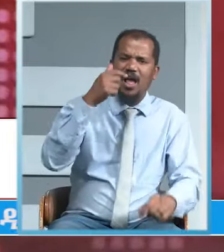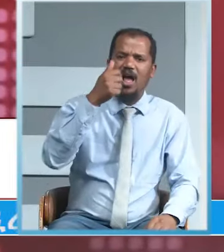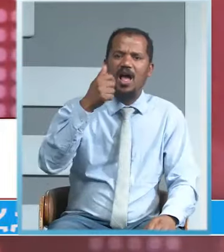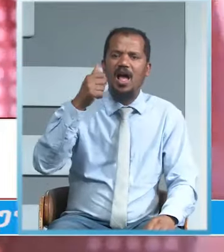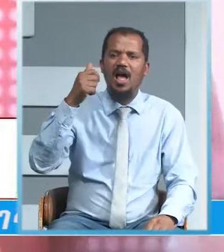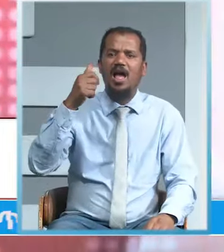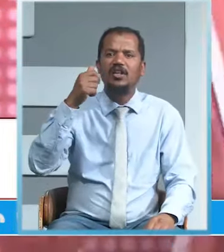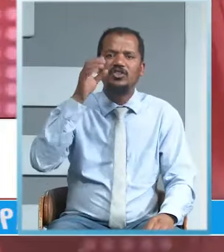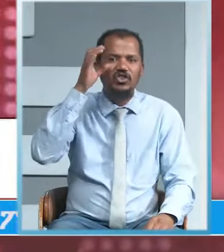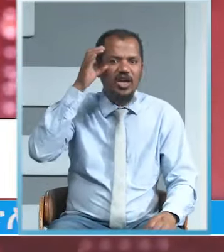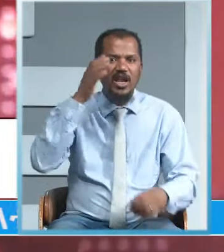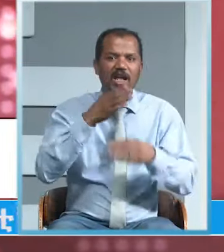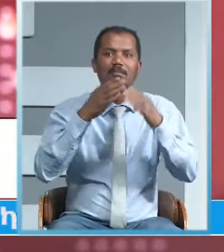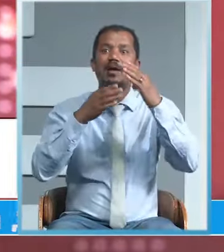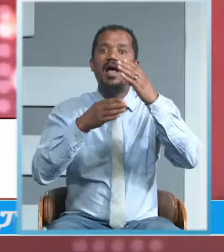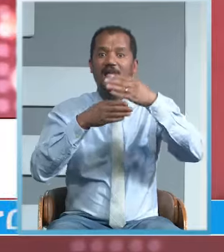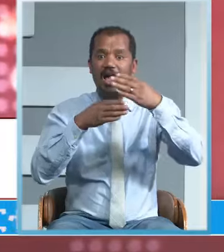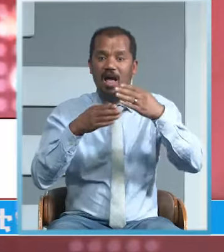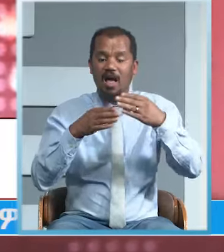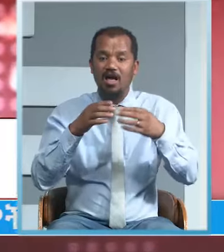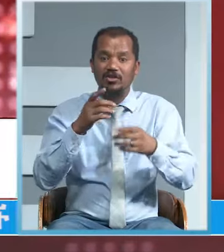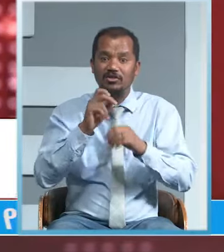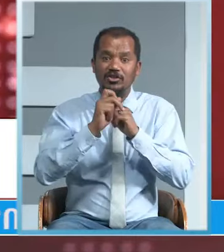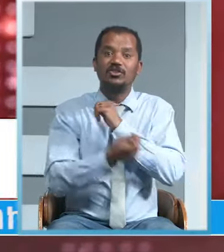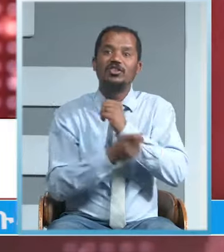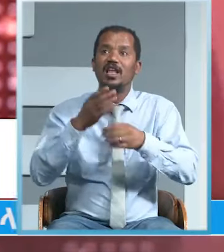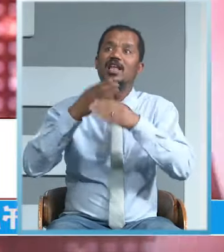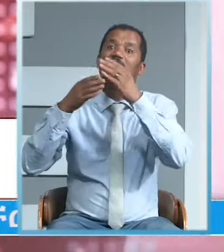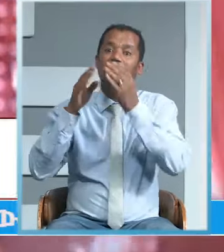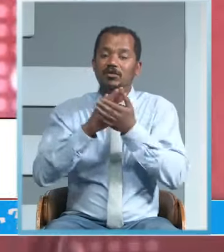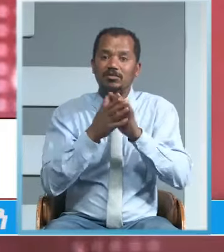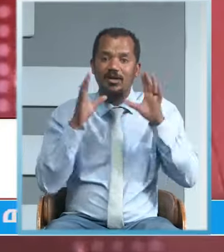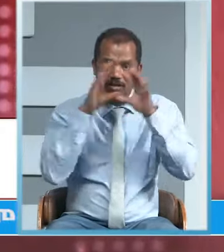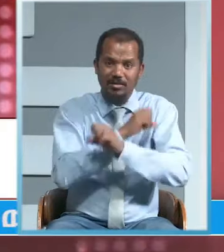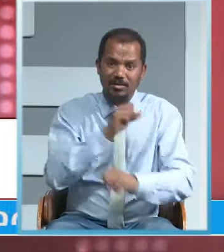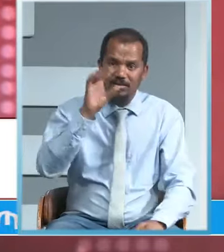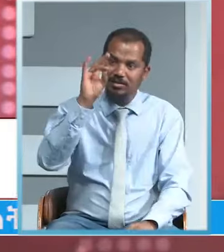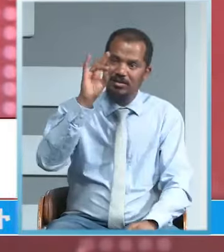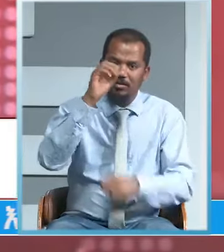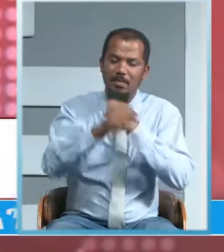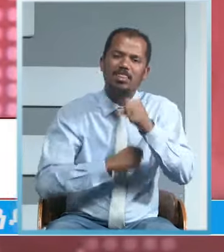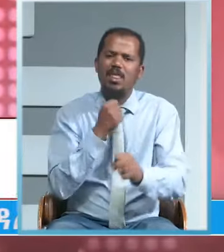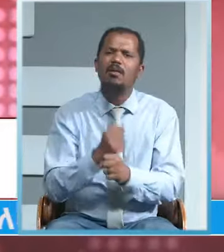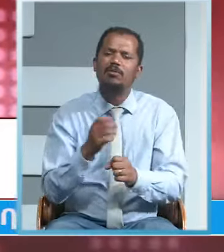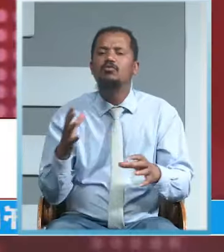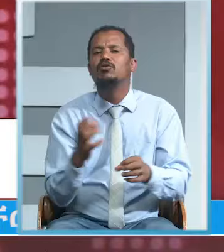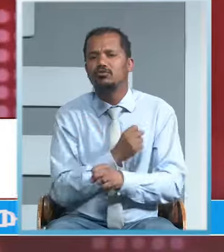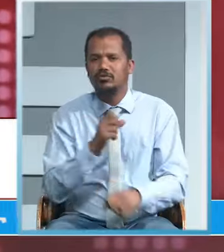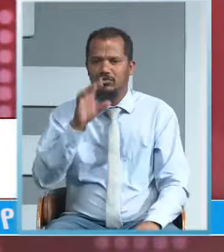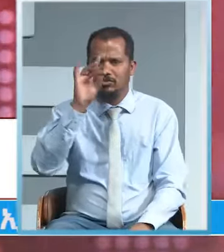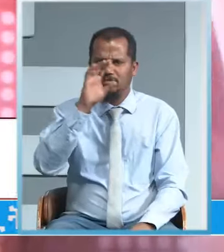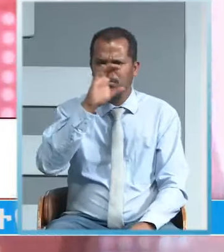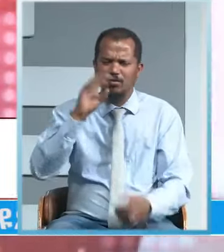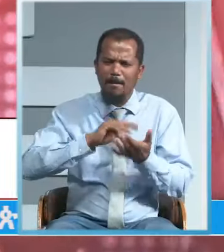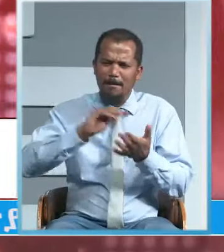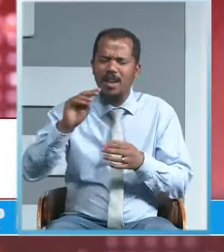መስጂድ በቻይና የግንባታ ተቋራጭ ኩባንያ የተገነባ ሲሆን ለመጠናቀቅ 7 ዓመት ወስዷል። 800